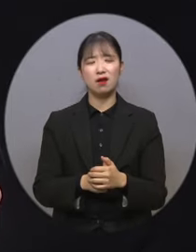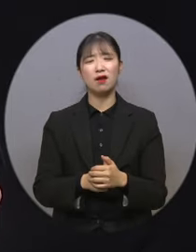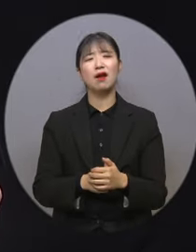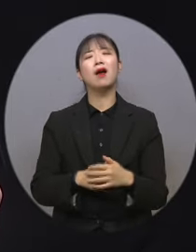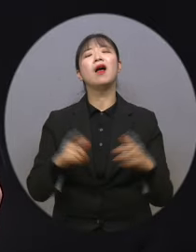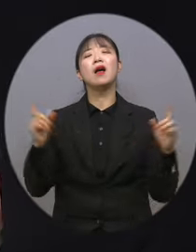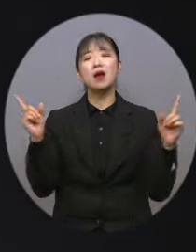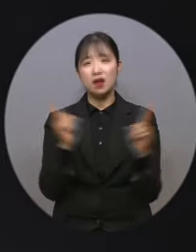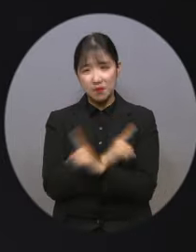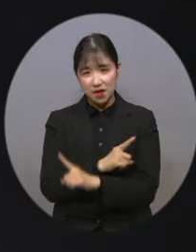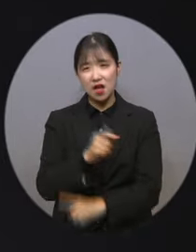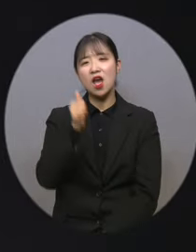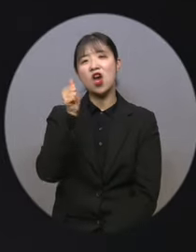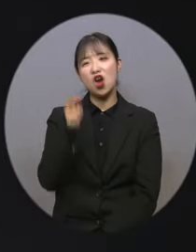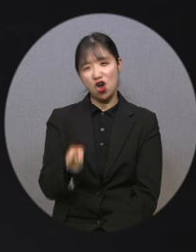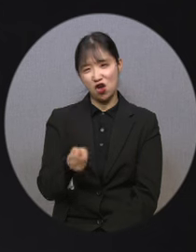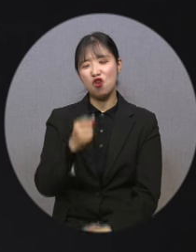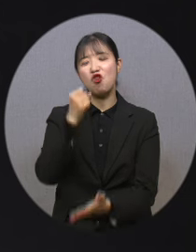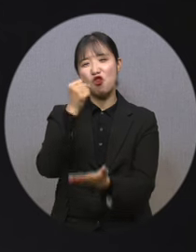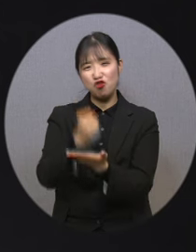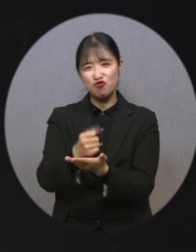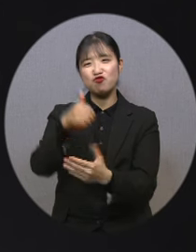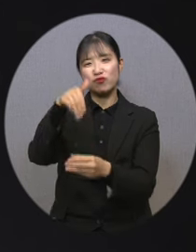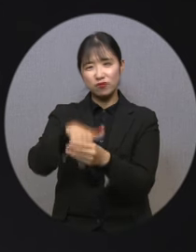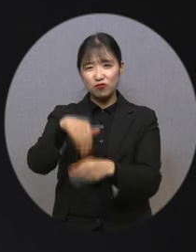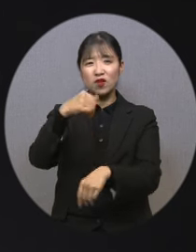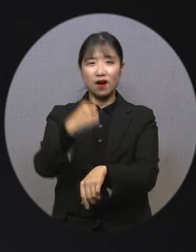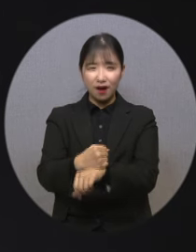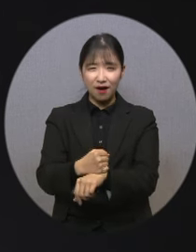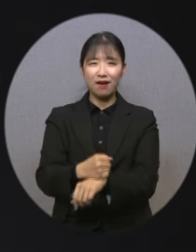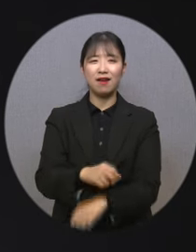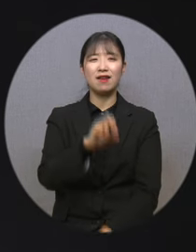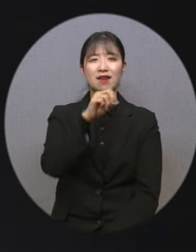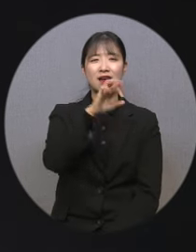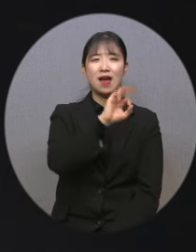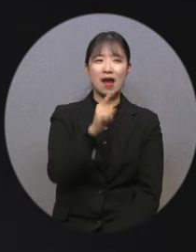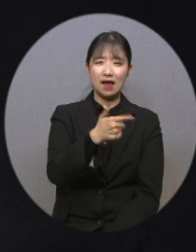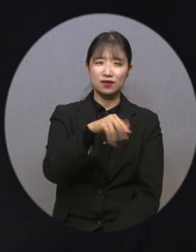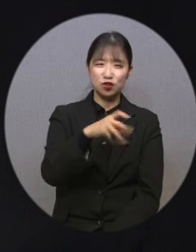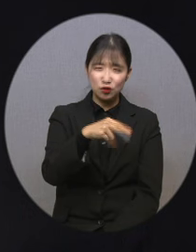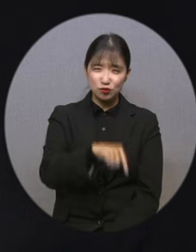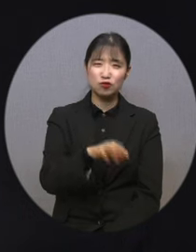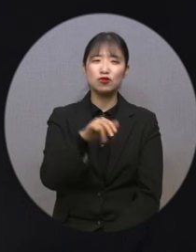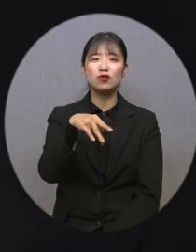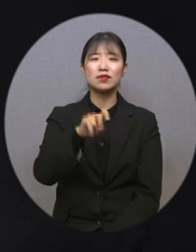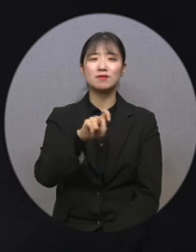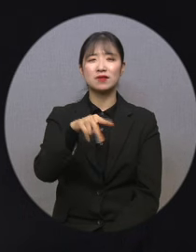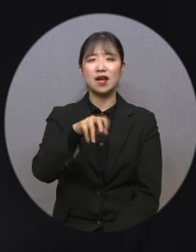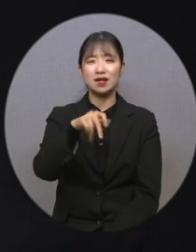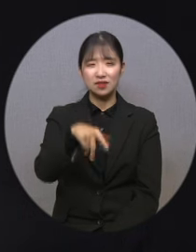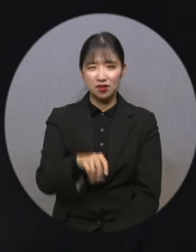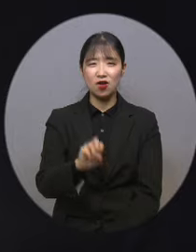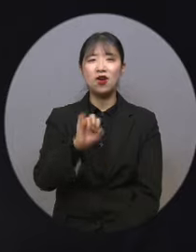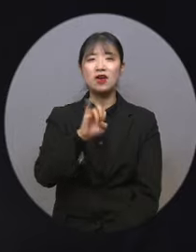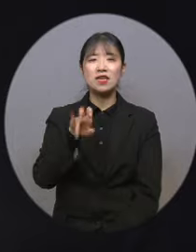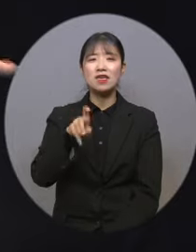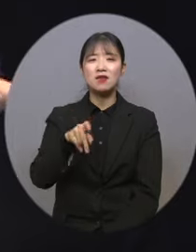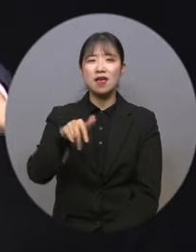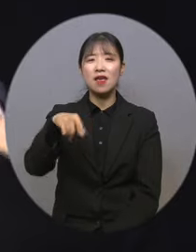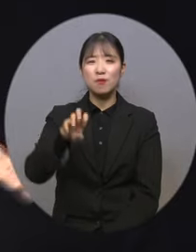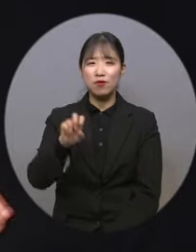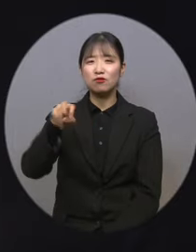찍어서 여당 대통령 우 난 안철수 심상정 이재명 년 승려를 명예 부통령을